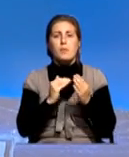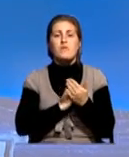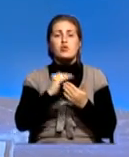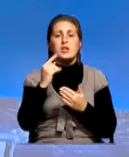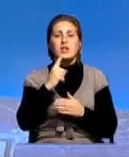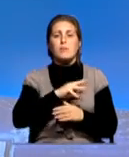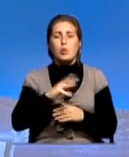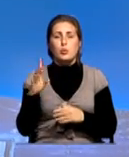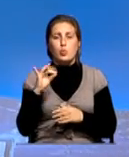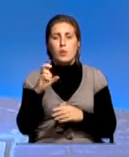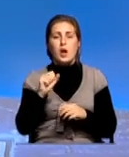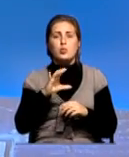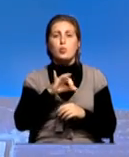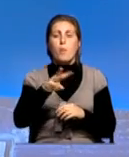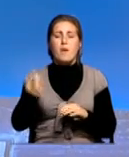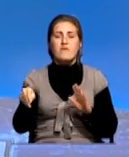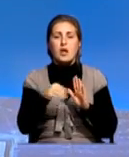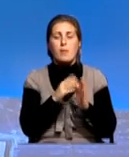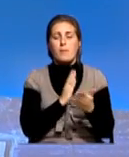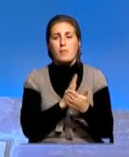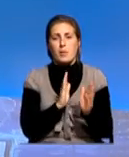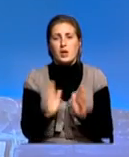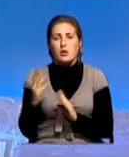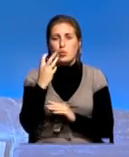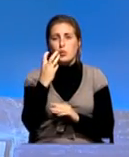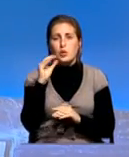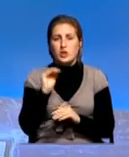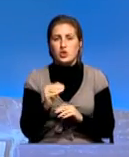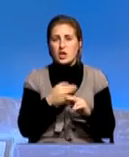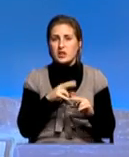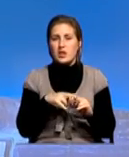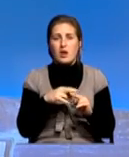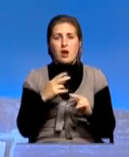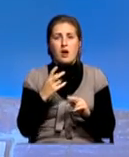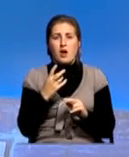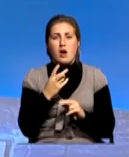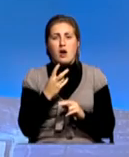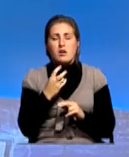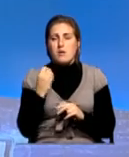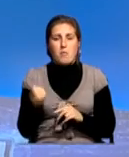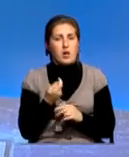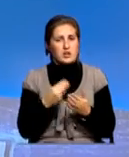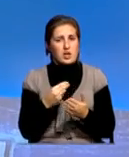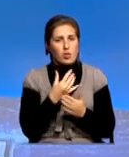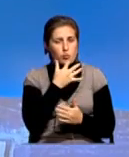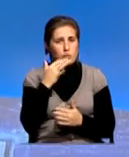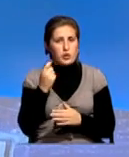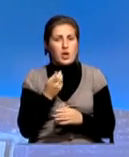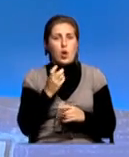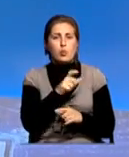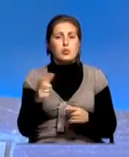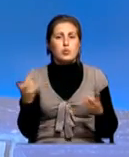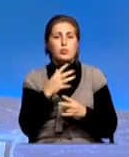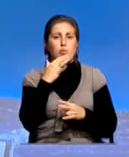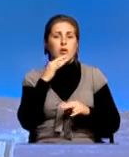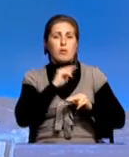1 млн руб а сумма взя 300 в принципе это немалые абсолютно немалые деньги Да людям придется значительное время работать